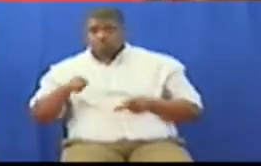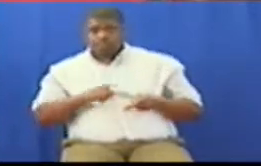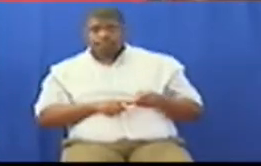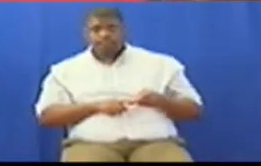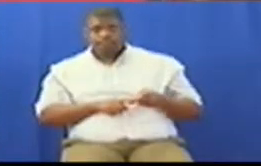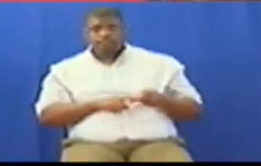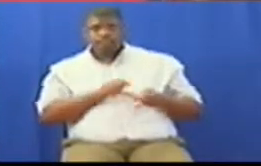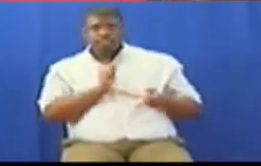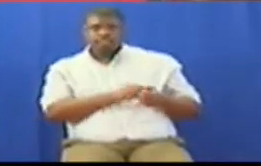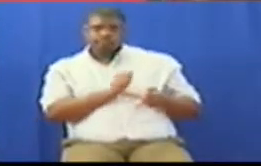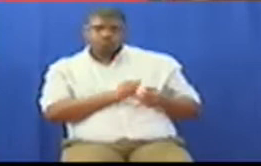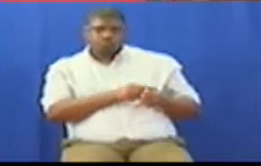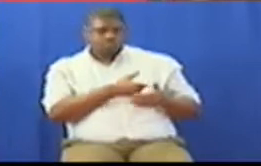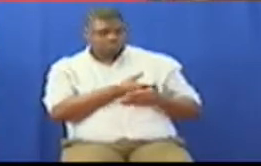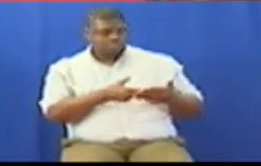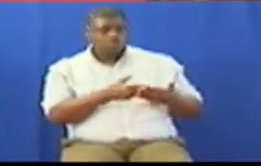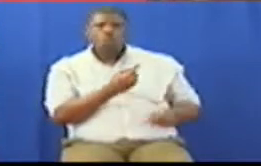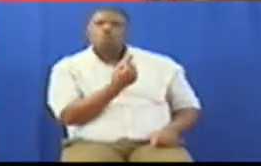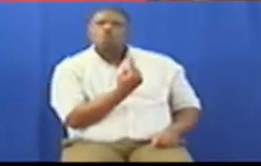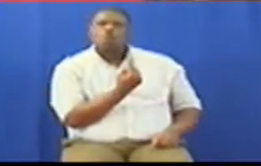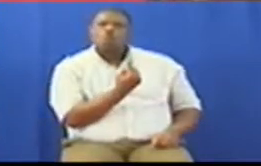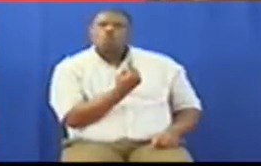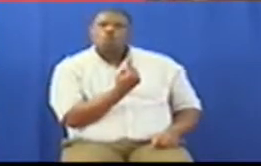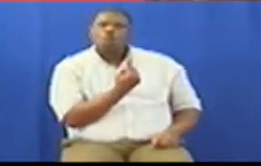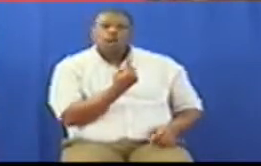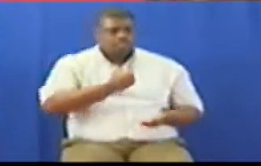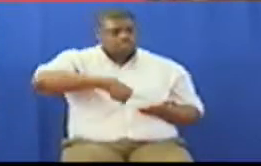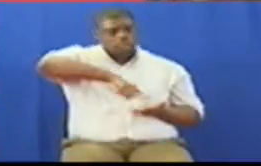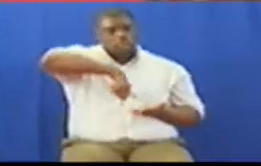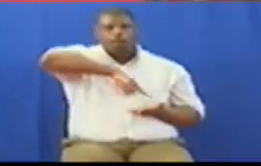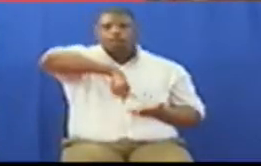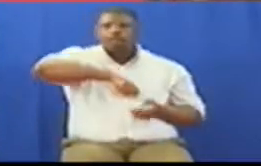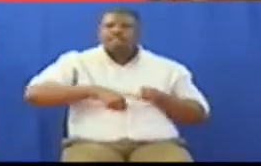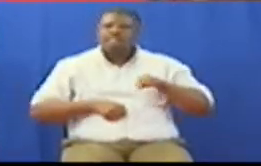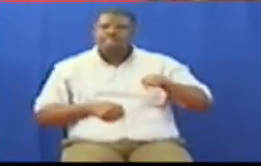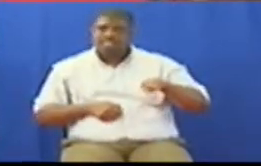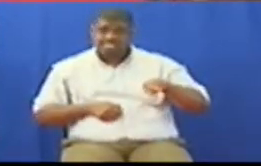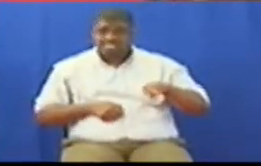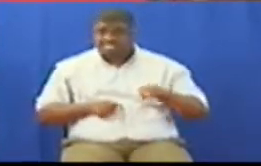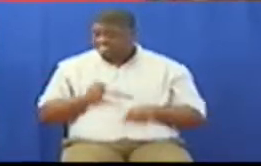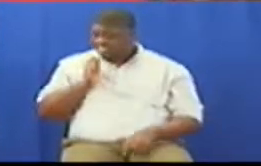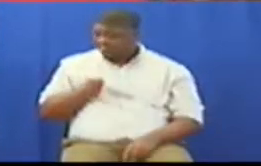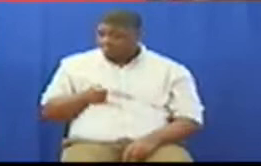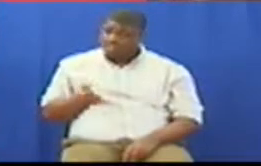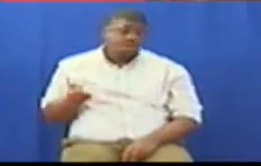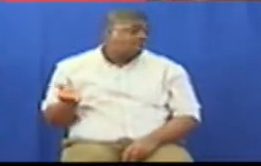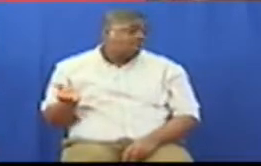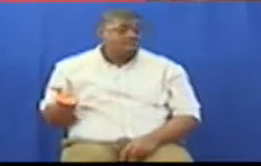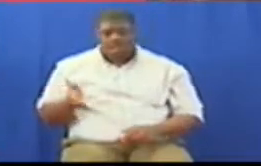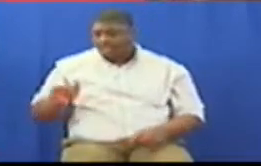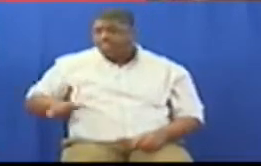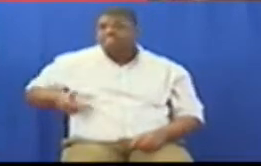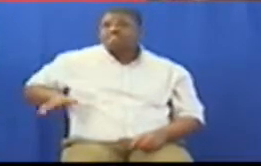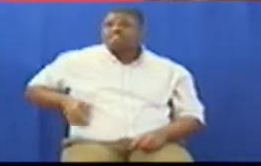kuna kitu kile wanakiita one stop center. One stop center iliyopo pale, Mheshimiwa Spika, maofisa